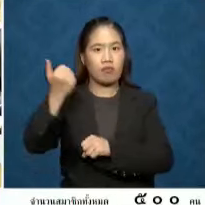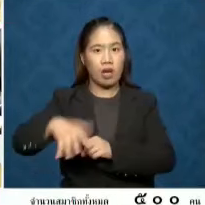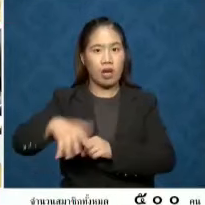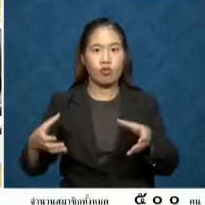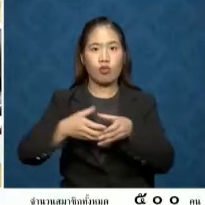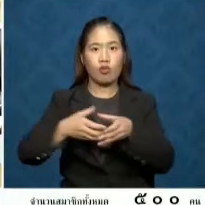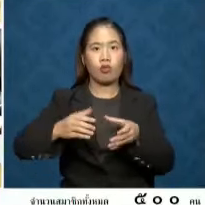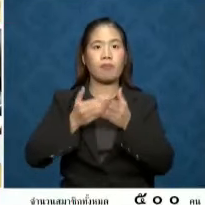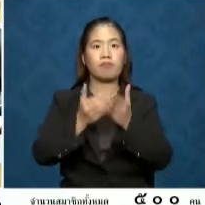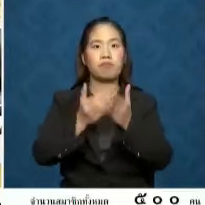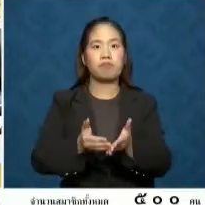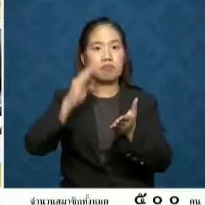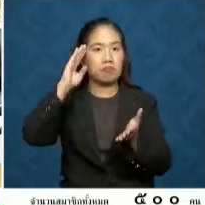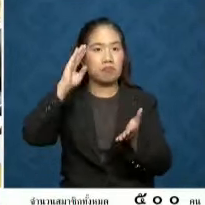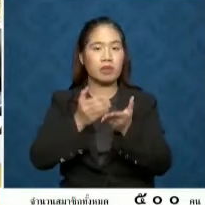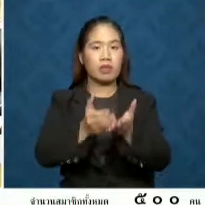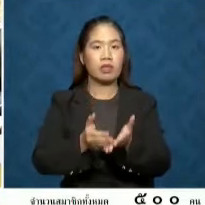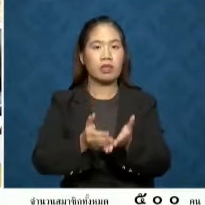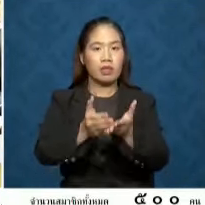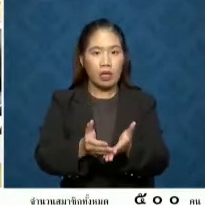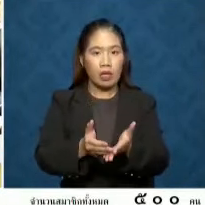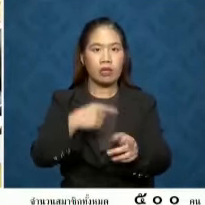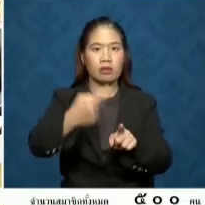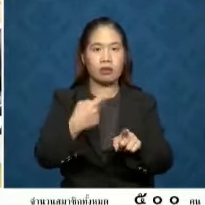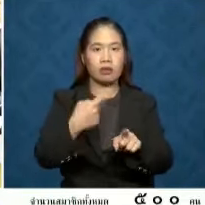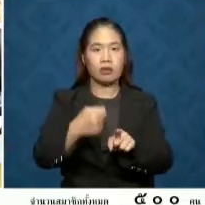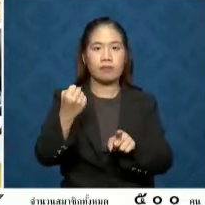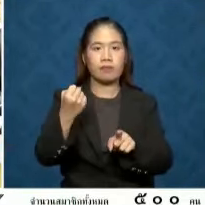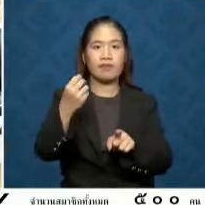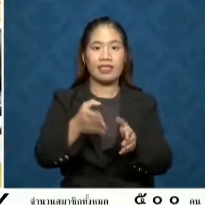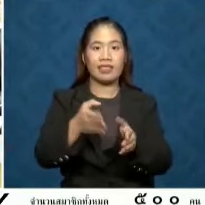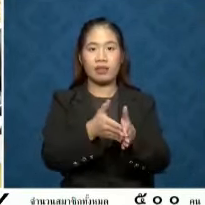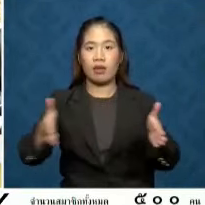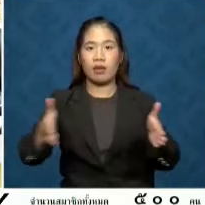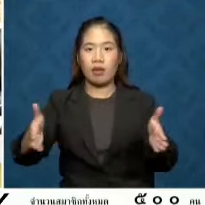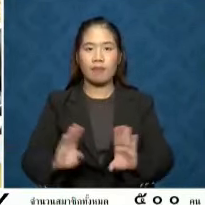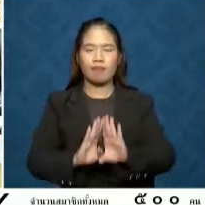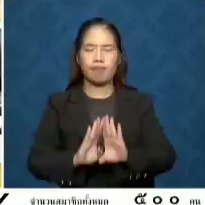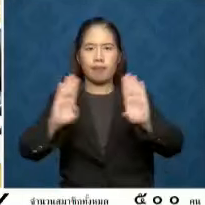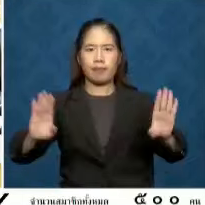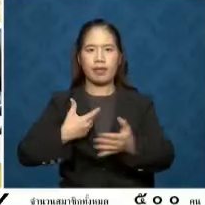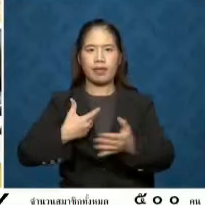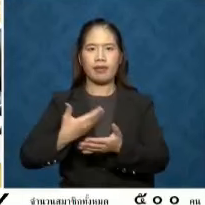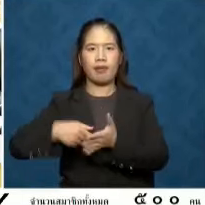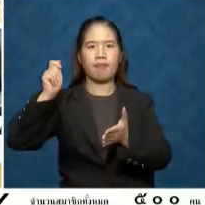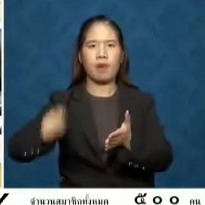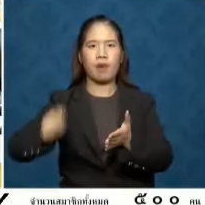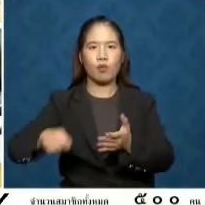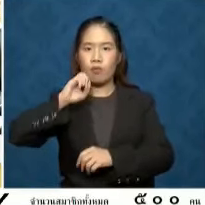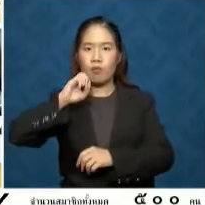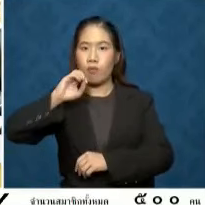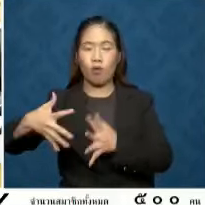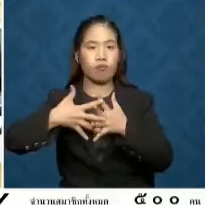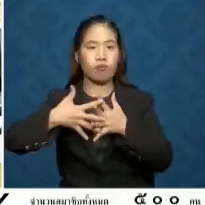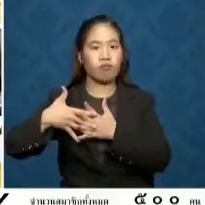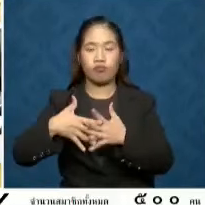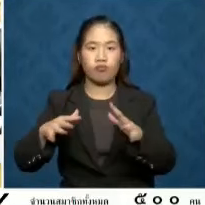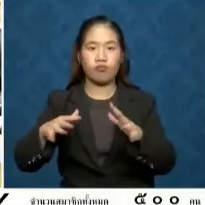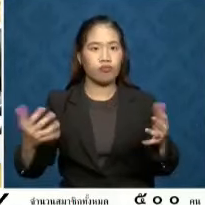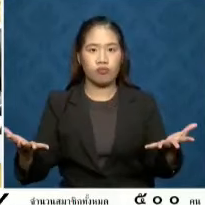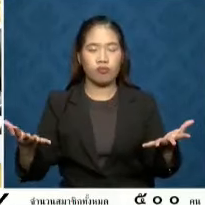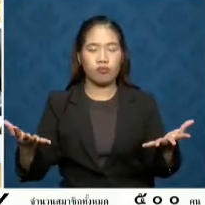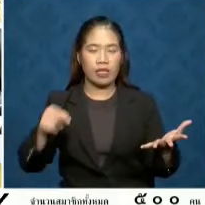า14เดือนไปเปิดประมูล2ครั้งโดยไม่แจ้งอเมริกาก่อน End User Agreement ข้อตกล